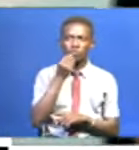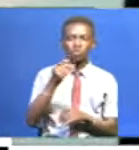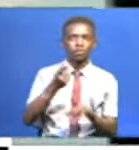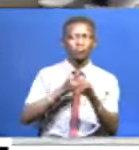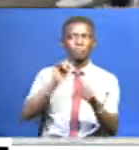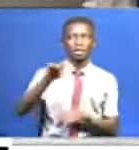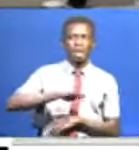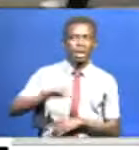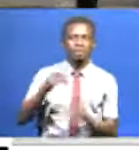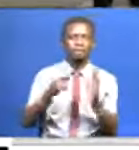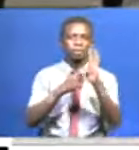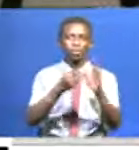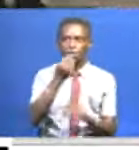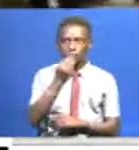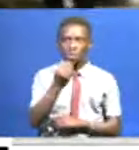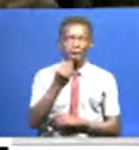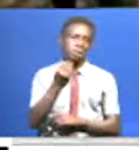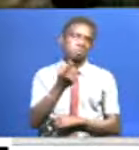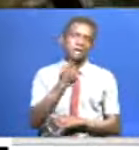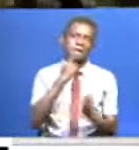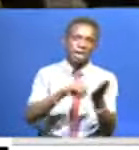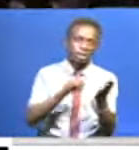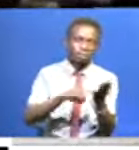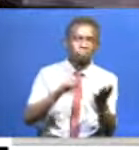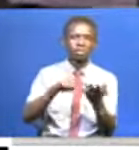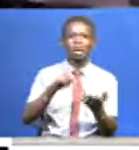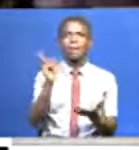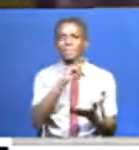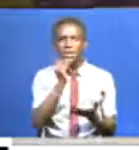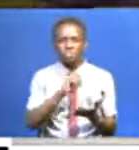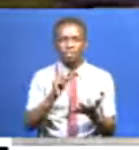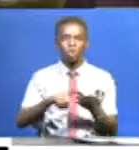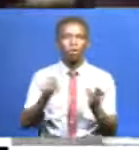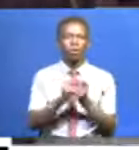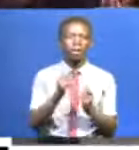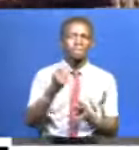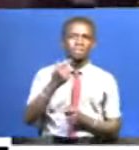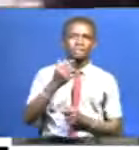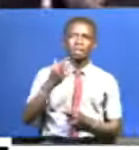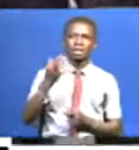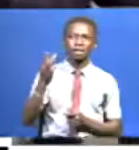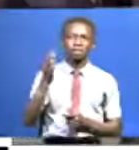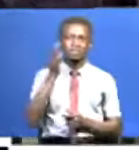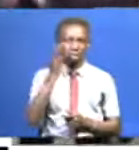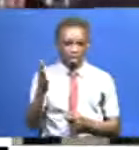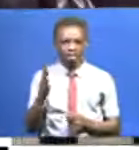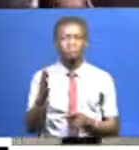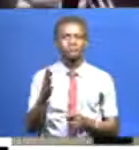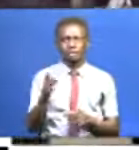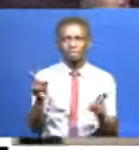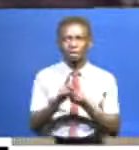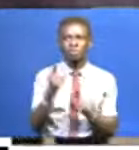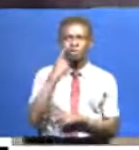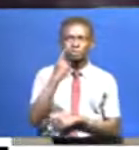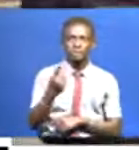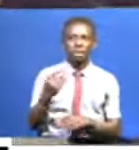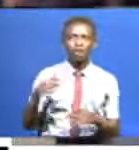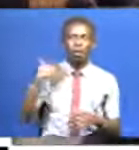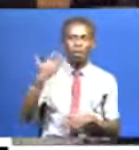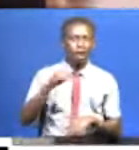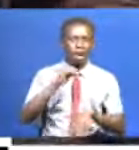mchele, pilipili na asali, na kuingiza faida ya karibu yuan 5000 kwa siku